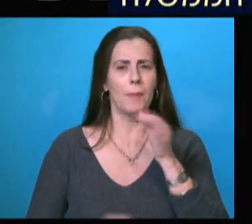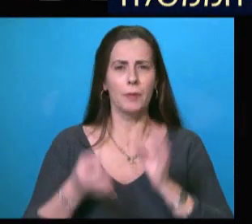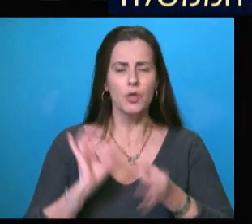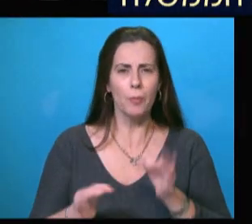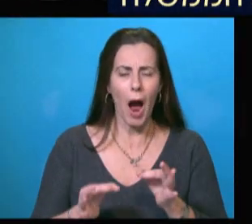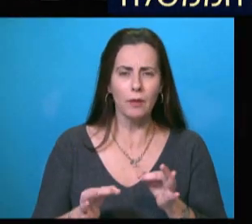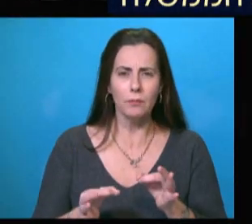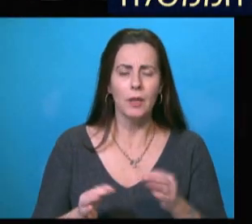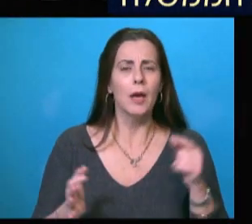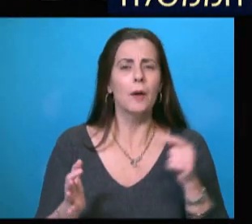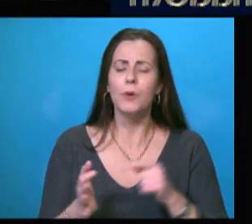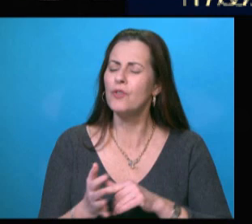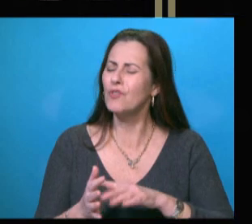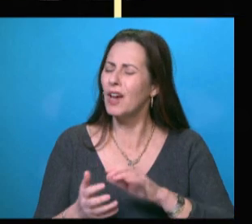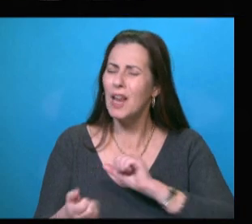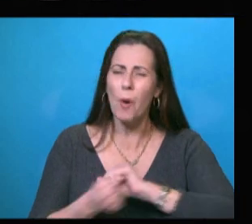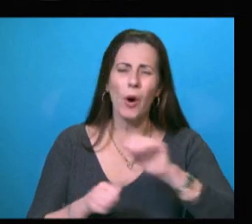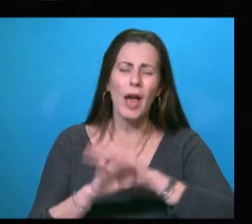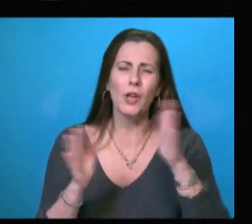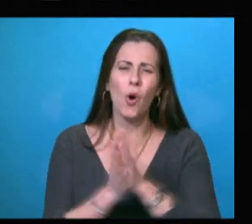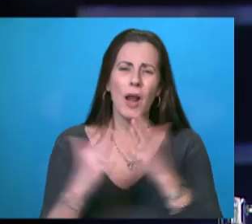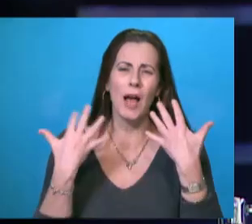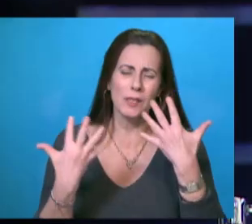כדי לרסק את כל העלילות המופרכות נגדי.